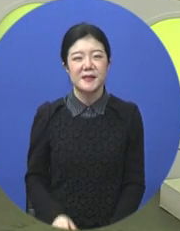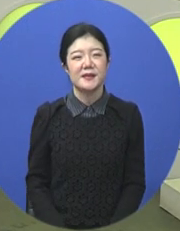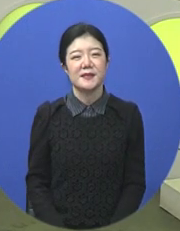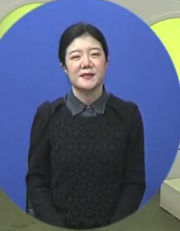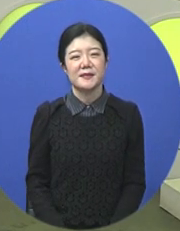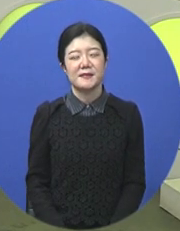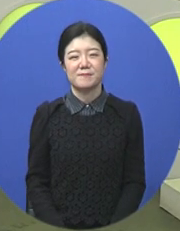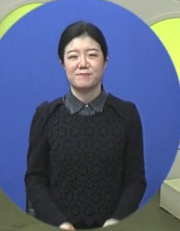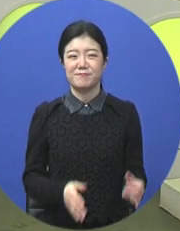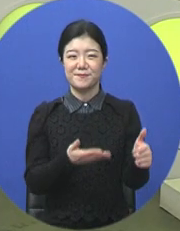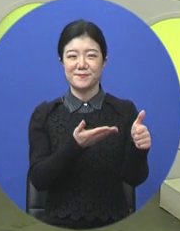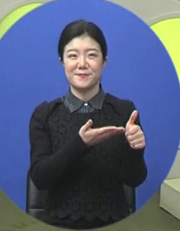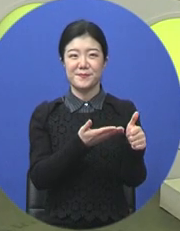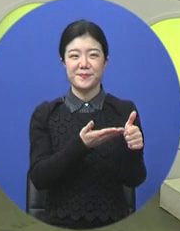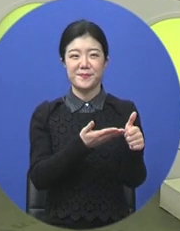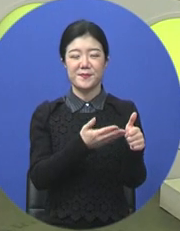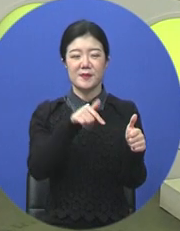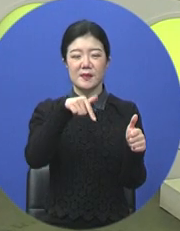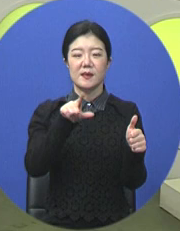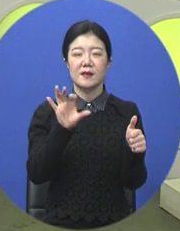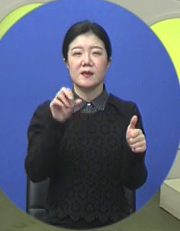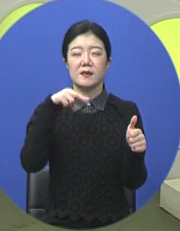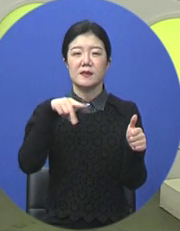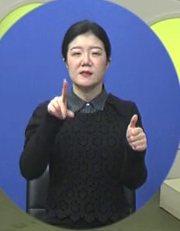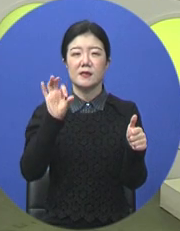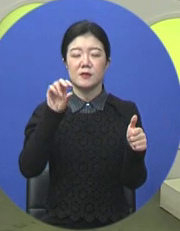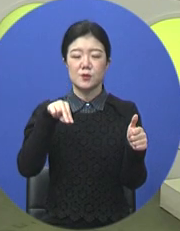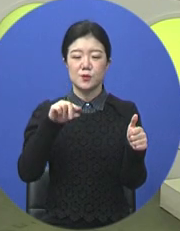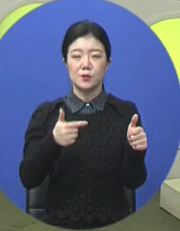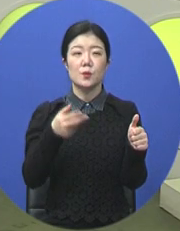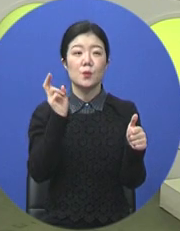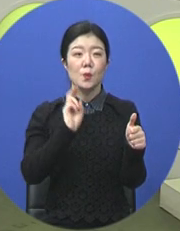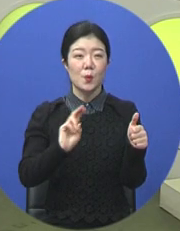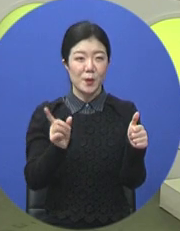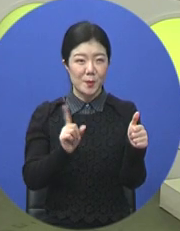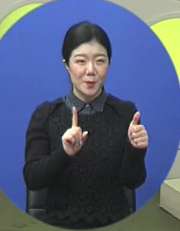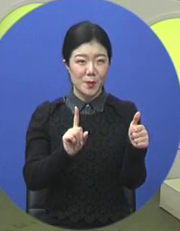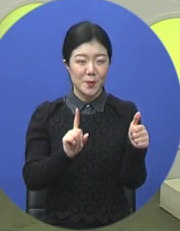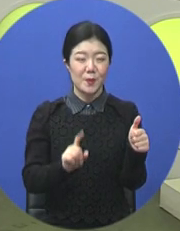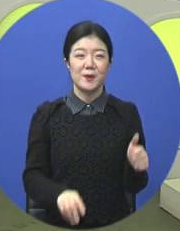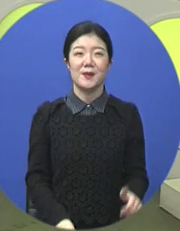우리 감상이나 보니 으 네온 어떤 노래를 준비해 주셨어요